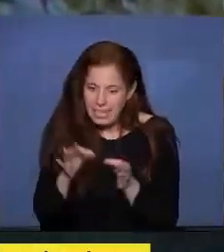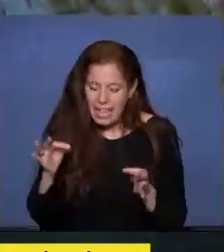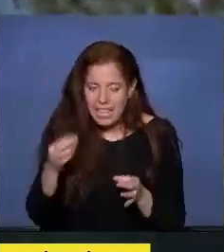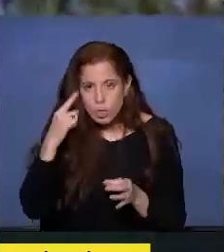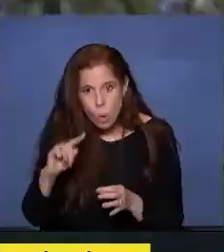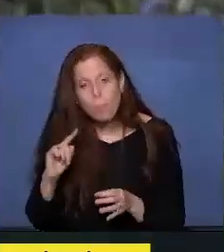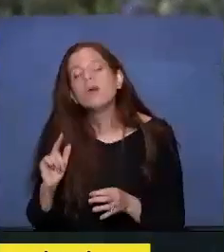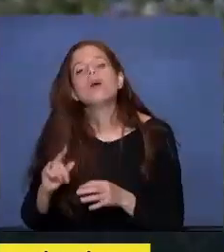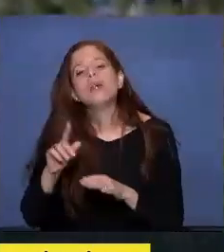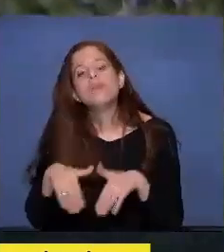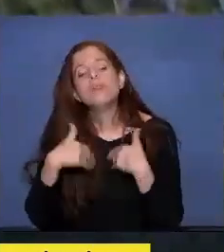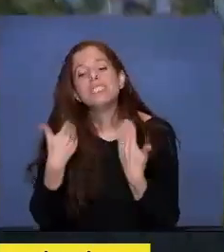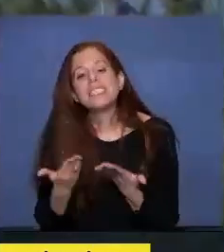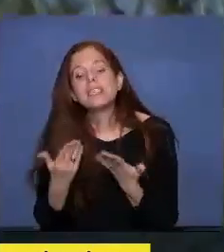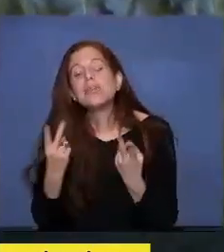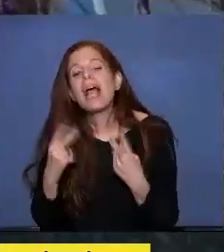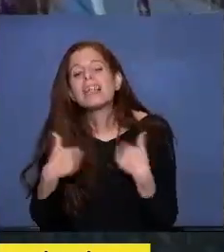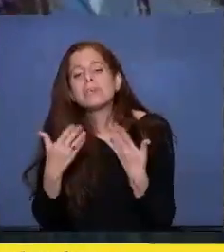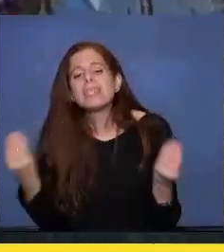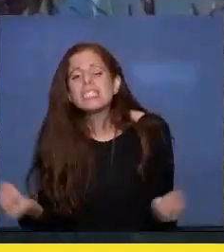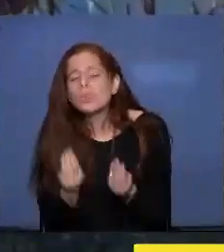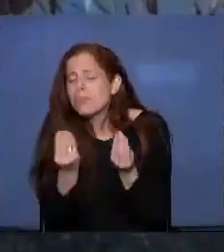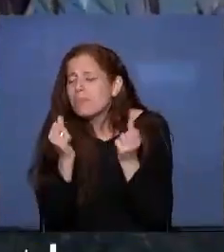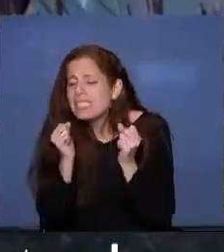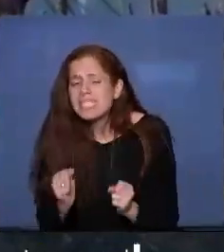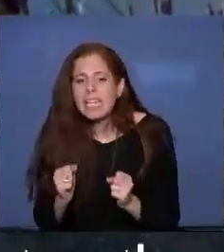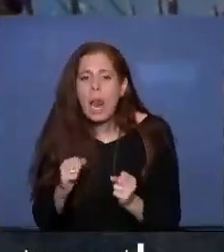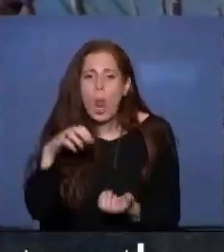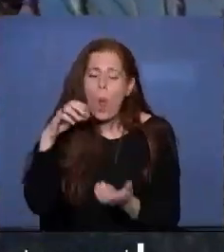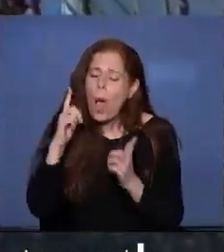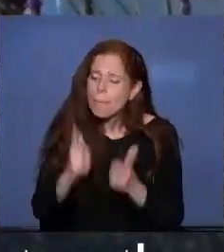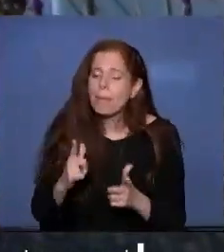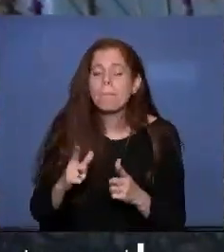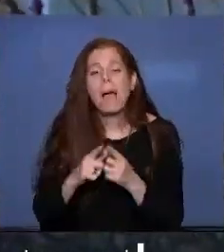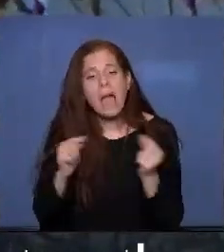ובעיקר לספק ציוד כל כך בסיסי ללוחמים בעזה ובצפון.